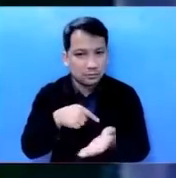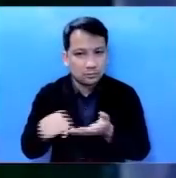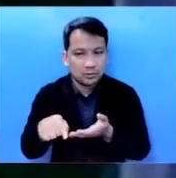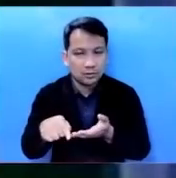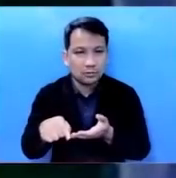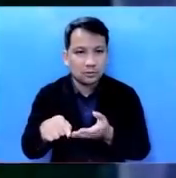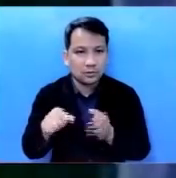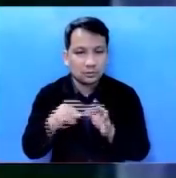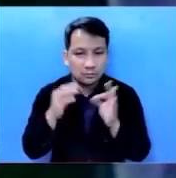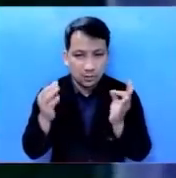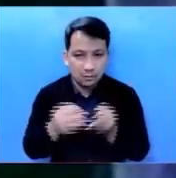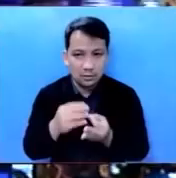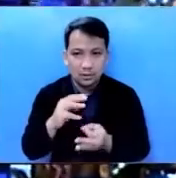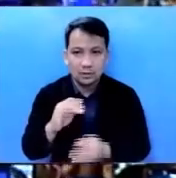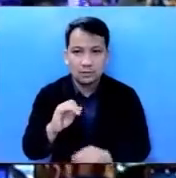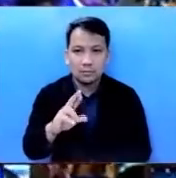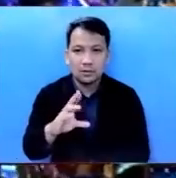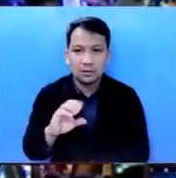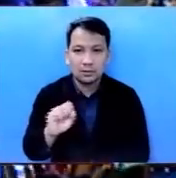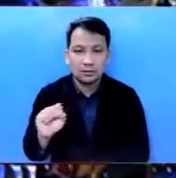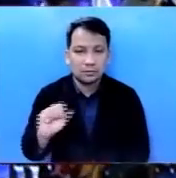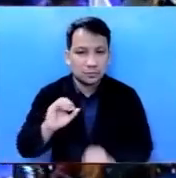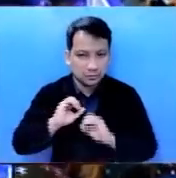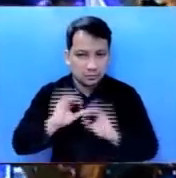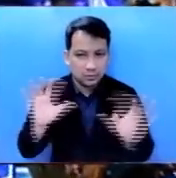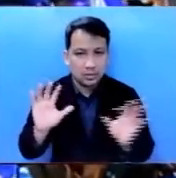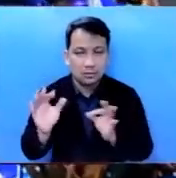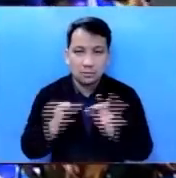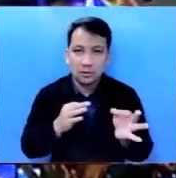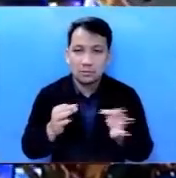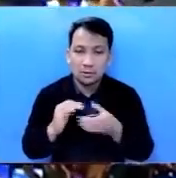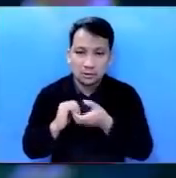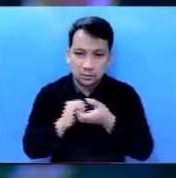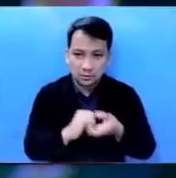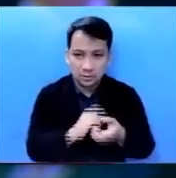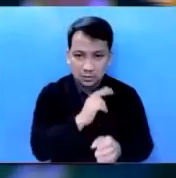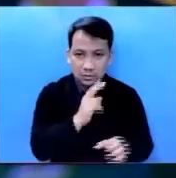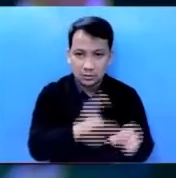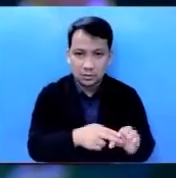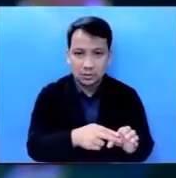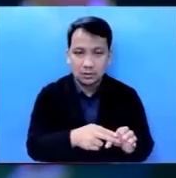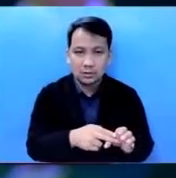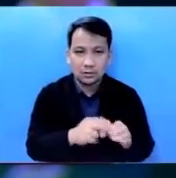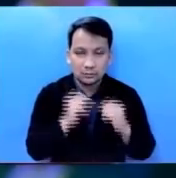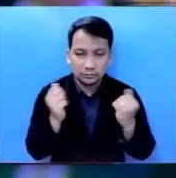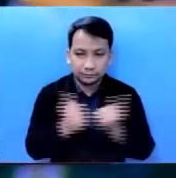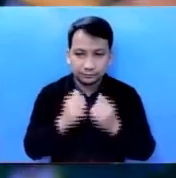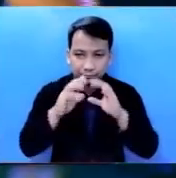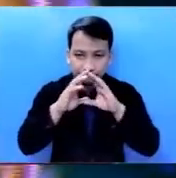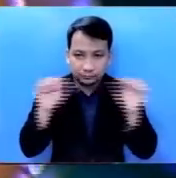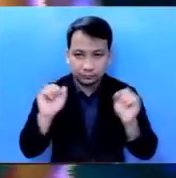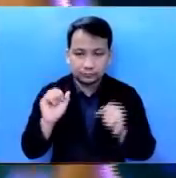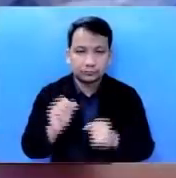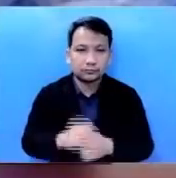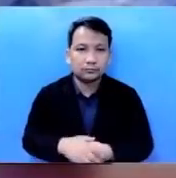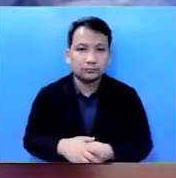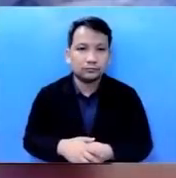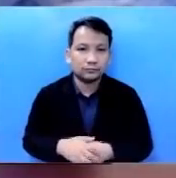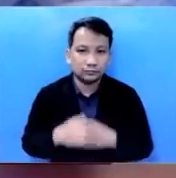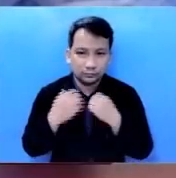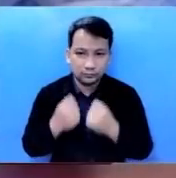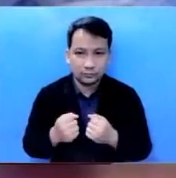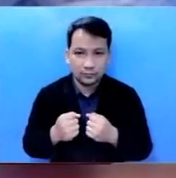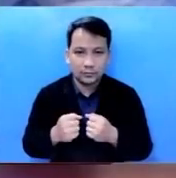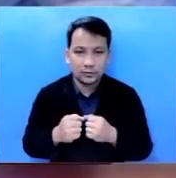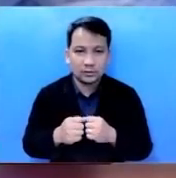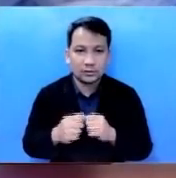mga Marcos. At kahit malinaw naman, nakakampi na ni Marcos ang mga kaalyado ng Pangulo, naninindigan ng Pangulo na